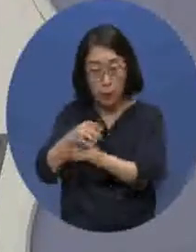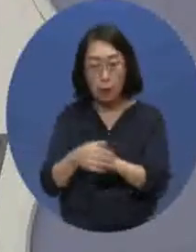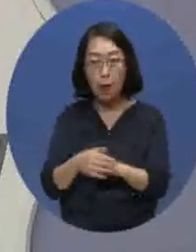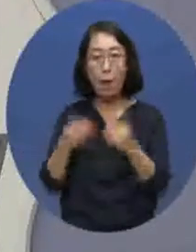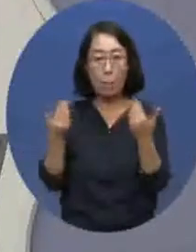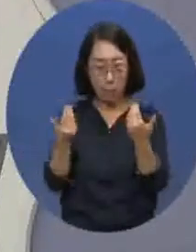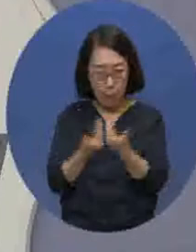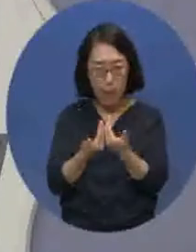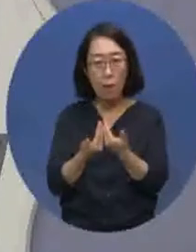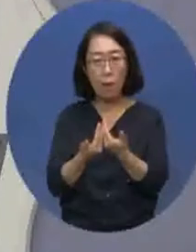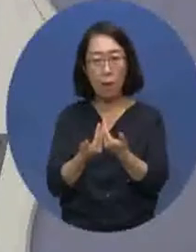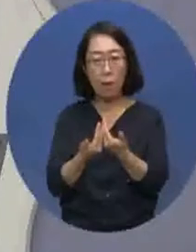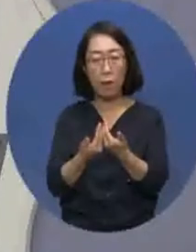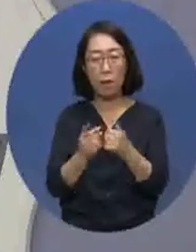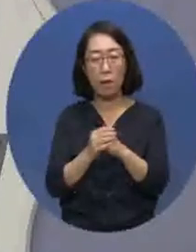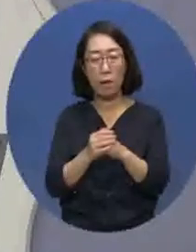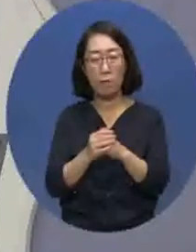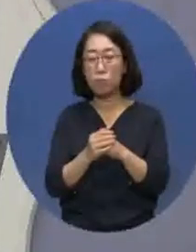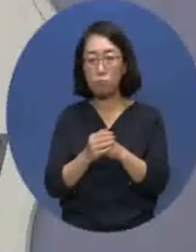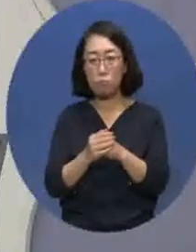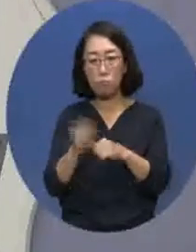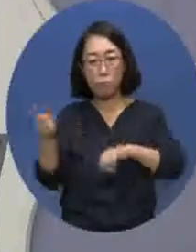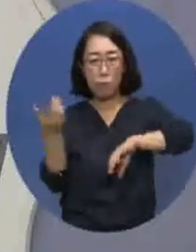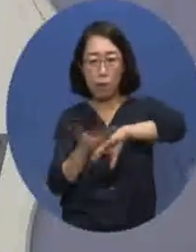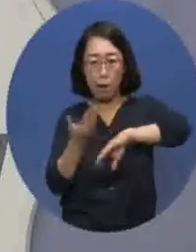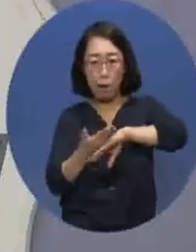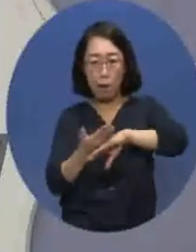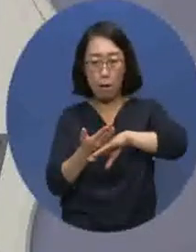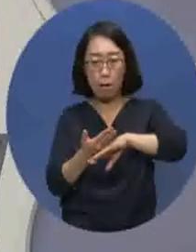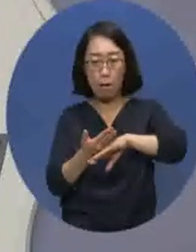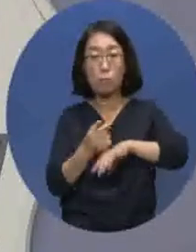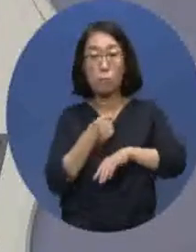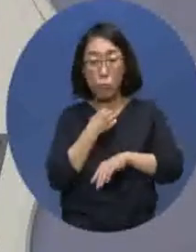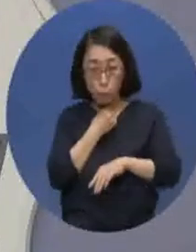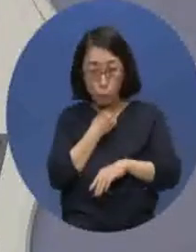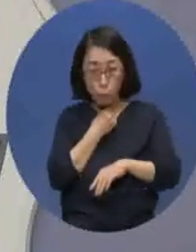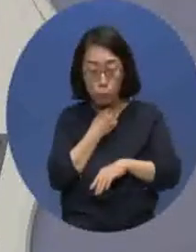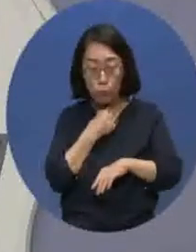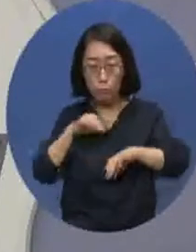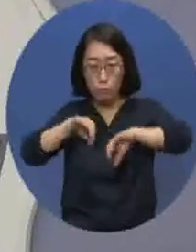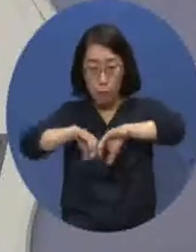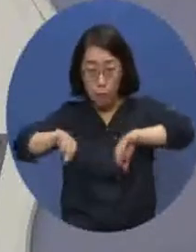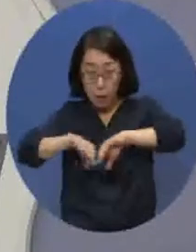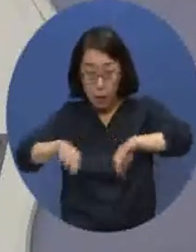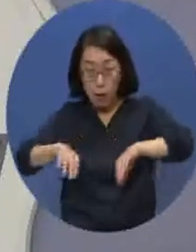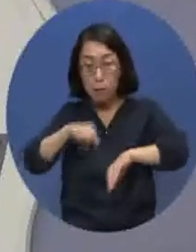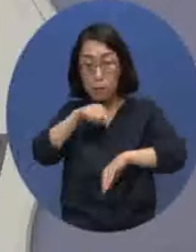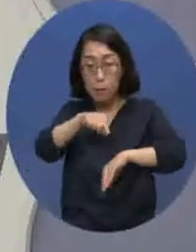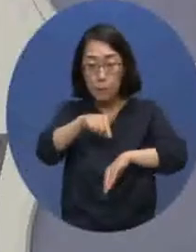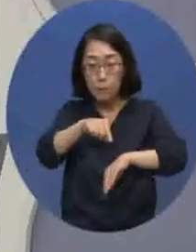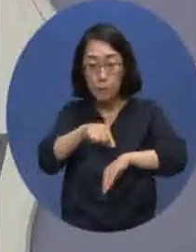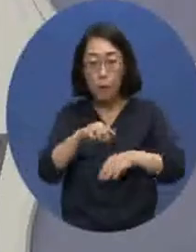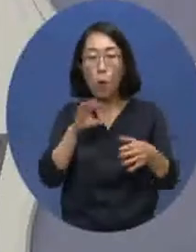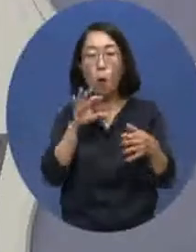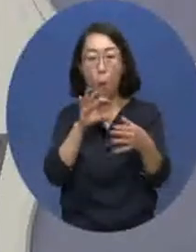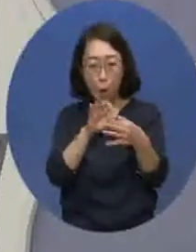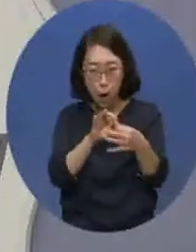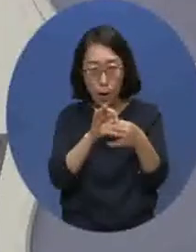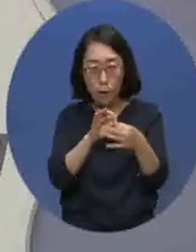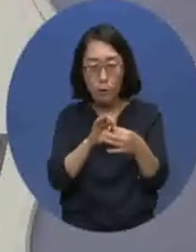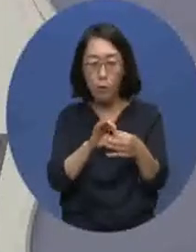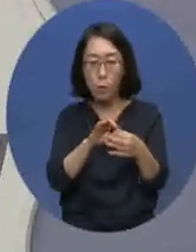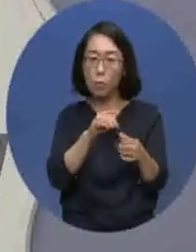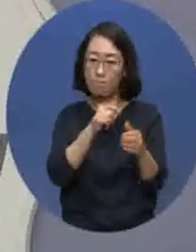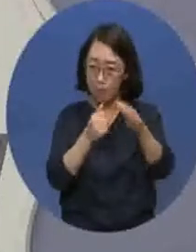성향의 정치적인 성향을 가진 분들이 분명히 있을텐데 2분들의 언론 2분들의 말을 하는 그런 대변인이